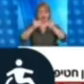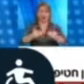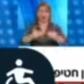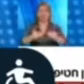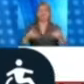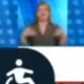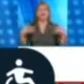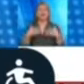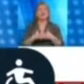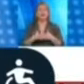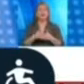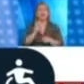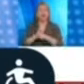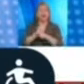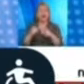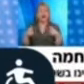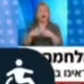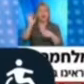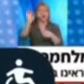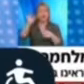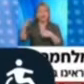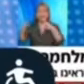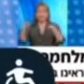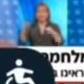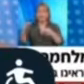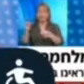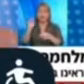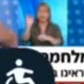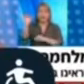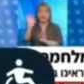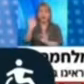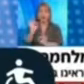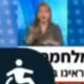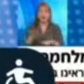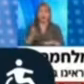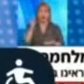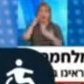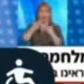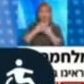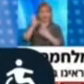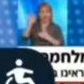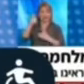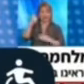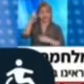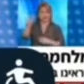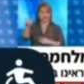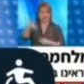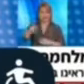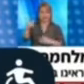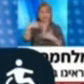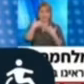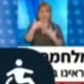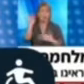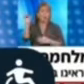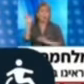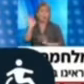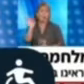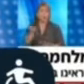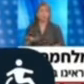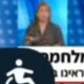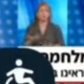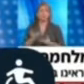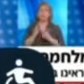כיתות הכוננות של היישובים. שמענו את זה אפילו מאופיר ליפשטיין, שאשתו של אלמנתו, שסיפרה את זה לאילנה דיין. שאלות מאוד מאוד